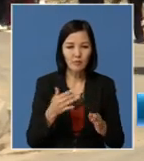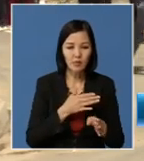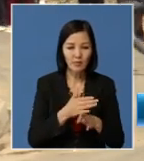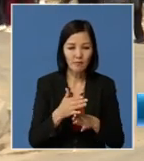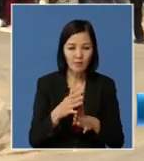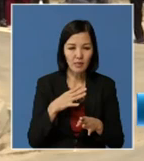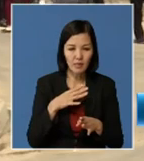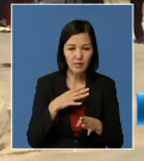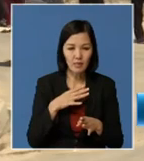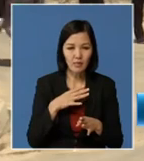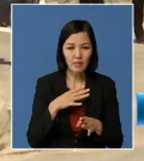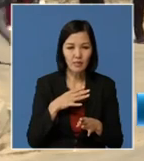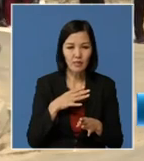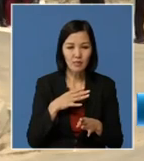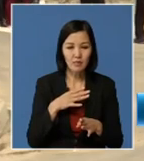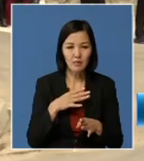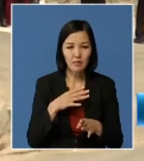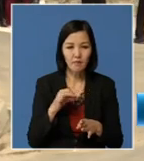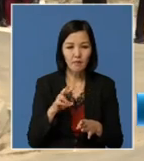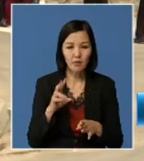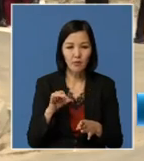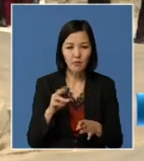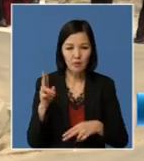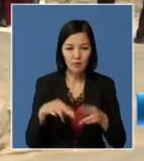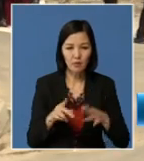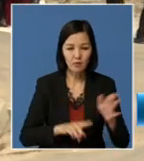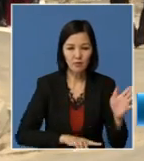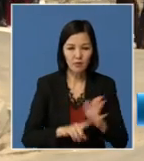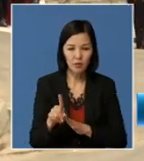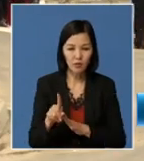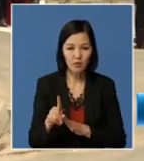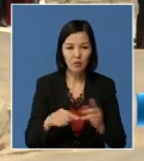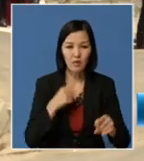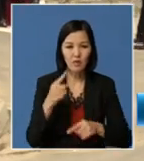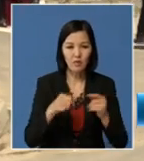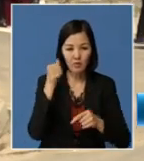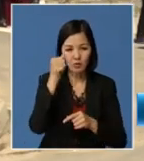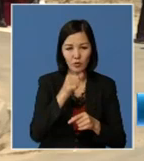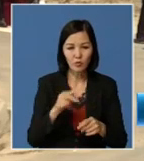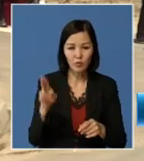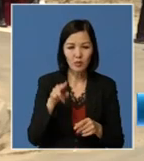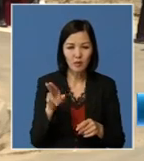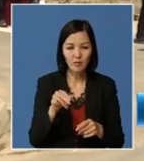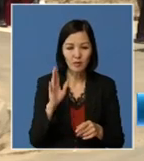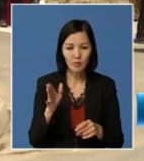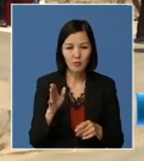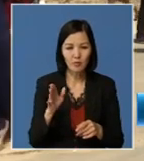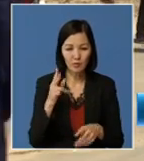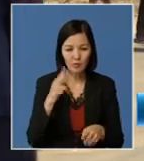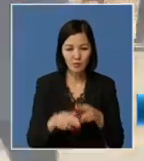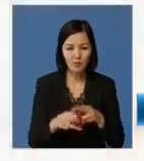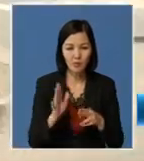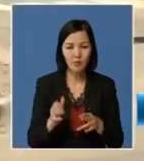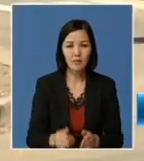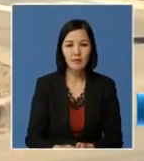выделили. В июне месяце мы начнем строительство. На следующий год, в декабре месяце, планируем завершить эти